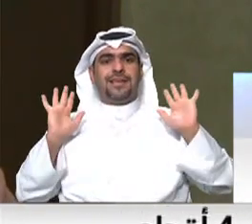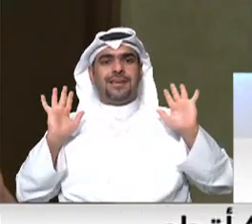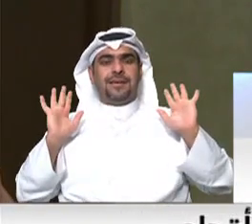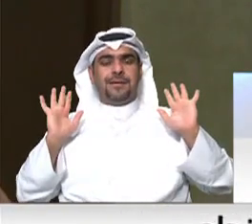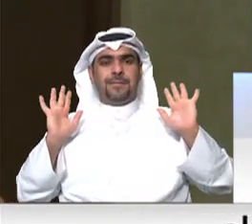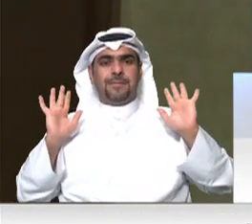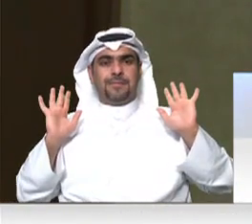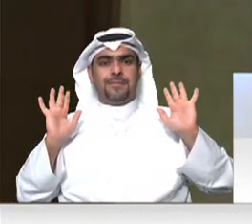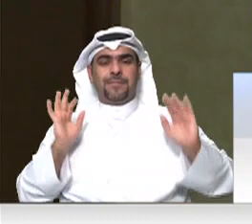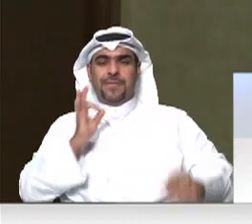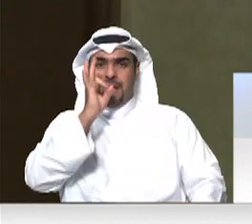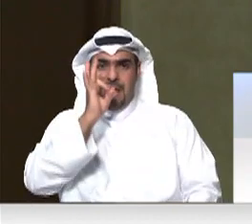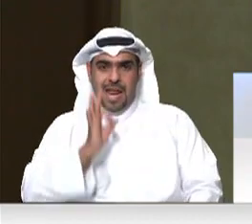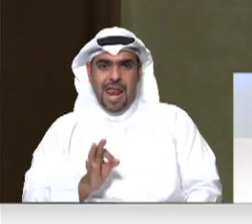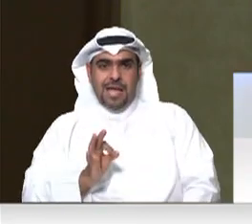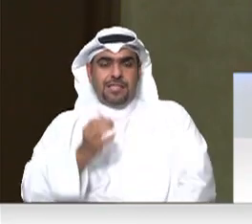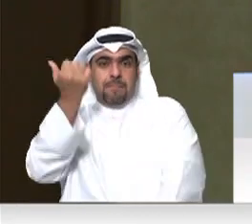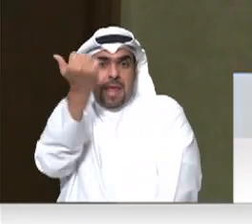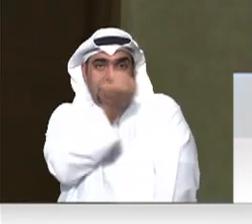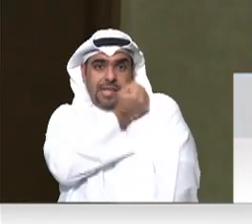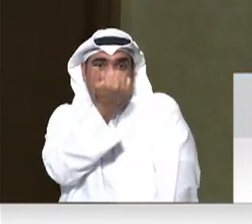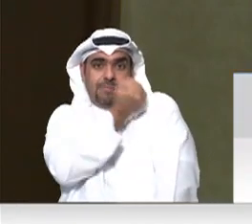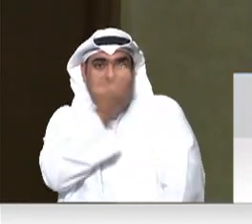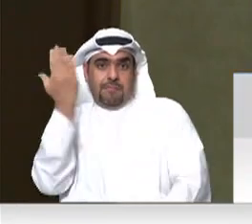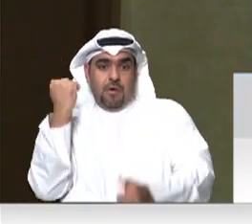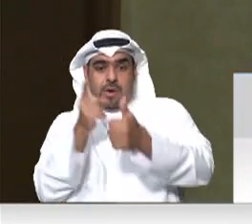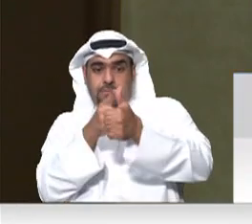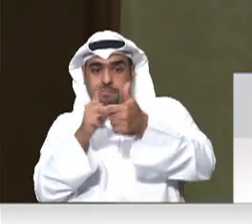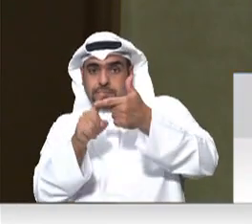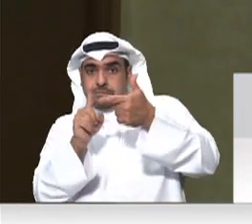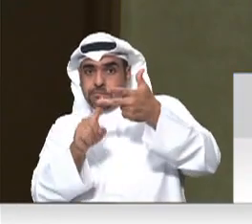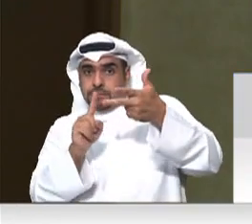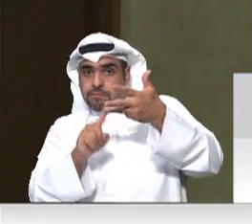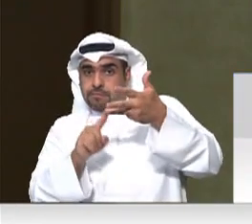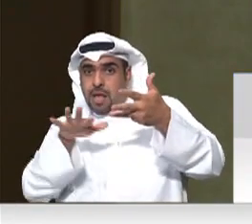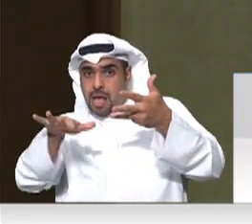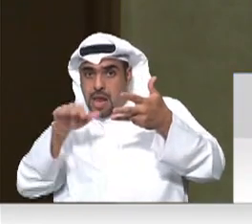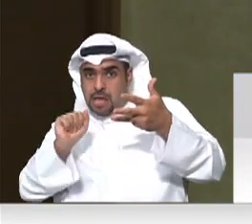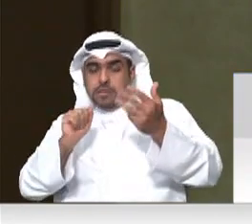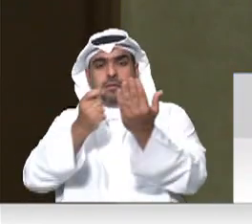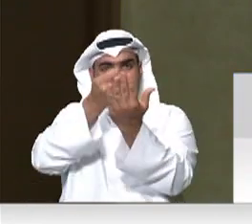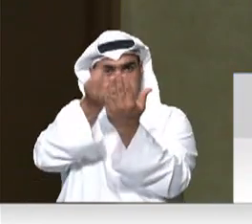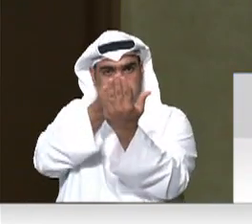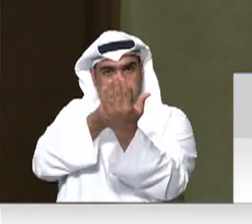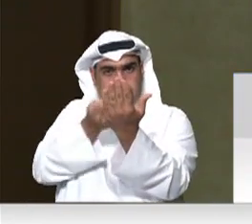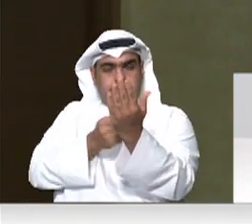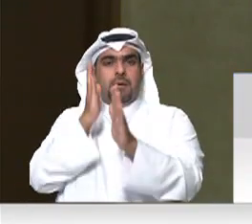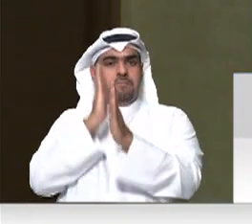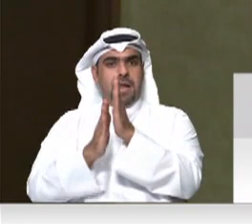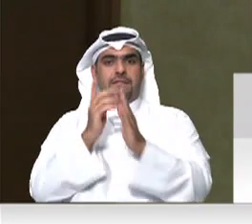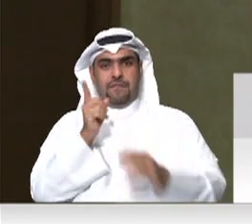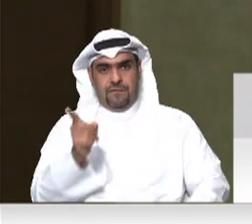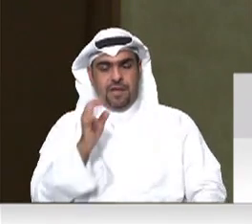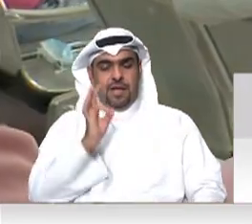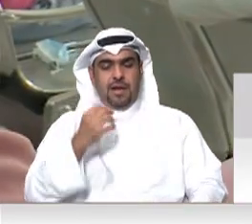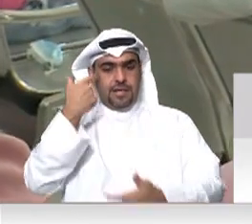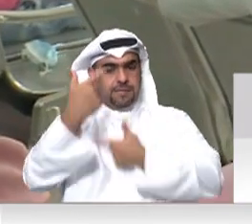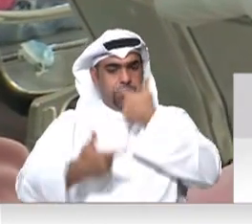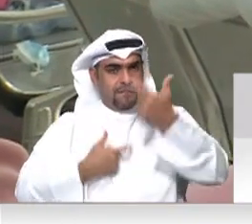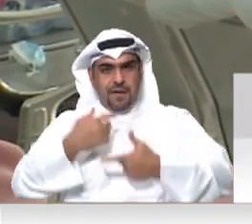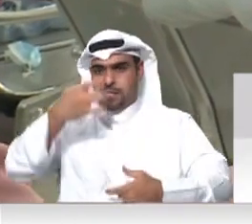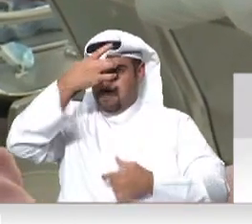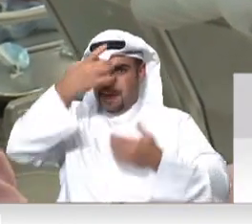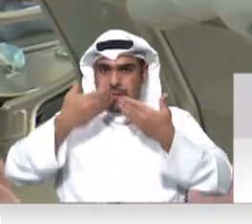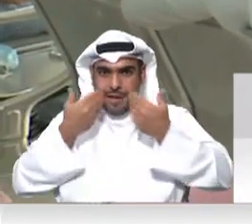استكمال الطفل للتطعيمات قبل أن نفتح له الملف، وتالي يدخل على عيادة الطبيب نتم فحصه ونتأكد من خلوه من أي أمراض. قاعد